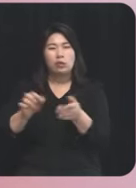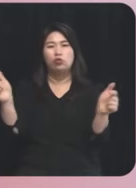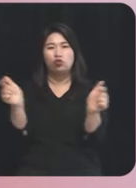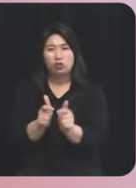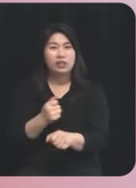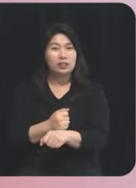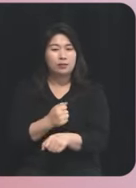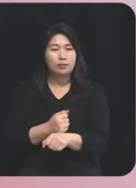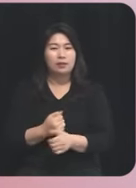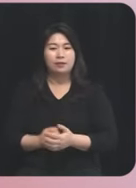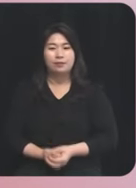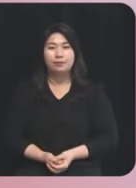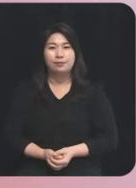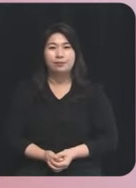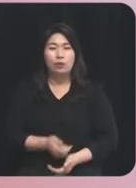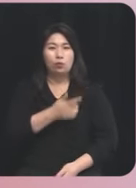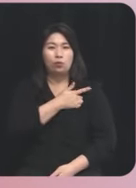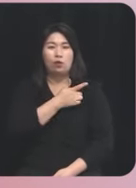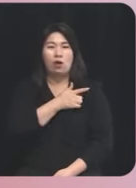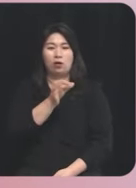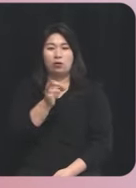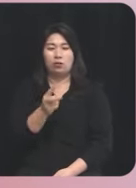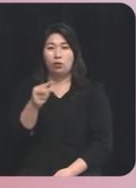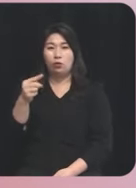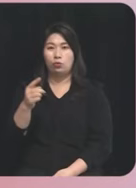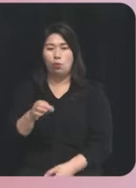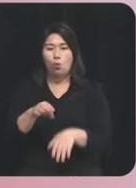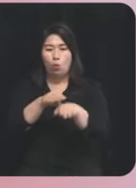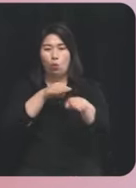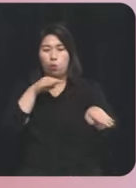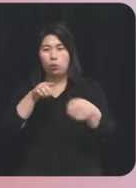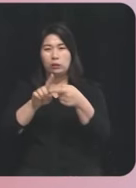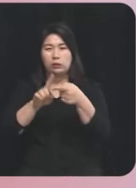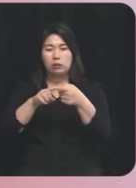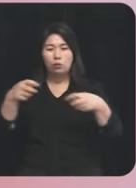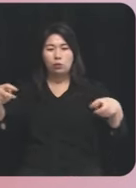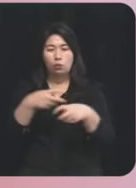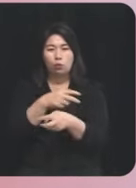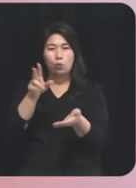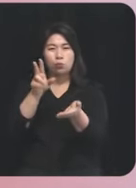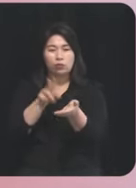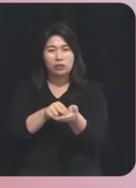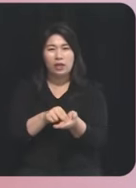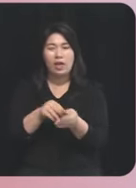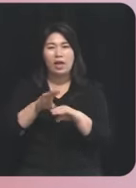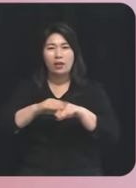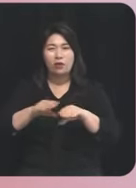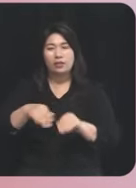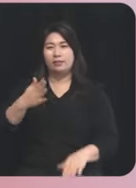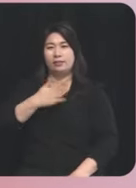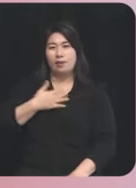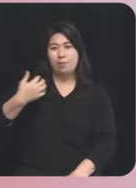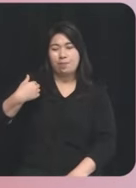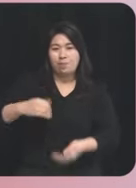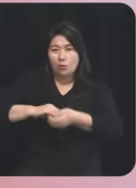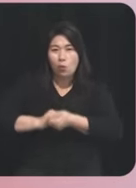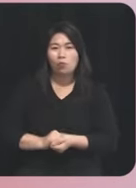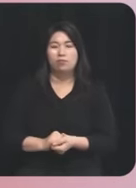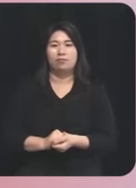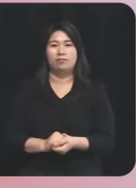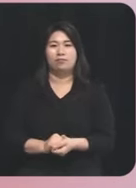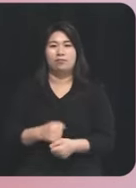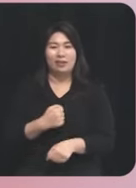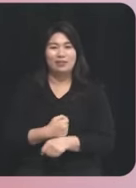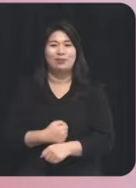우리 그 노형 연동의 교통 체증, 교통 문제를 저 고강철이가 반드시